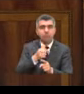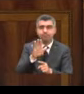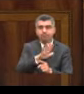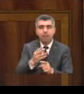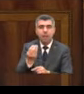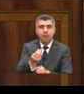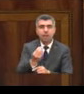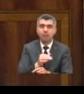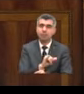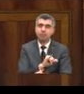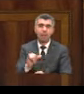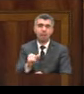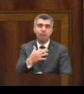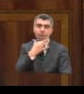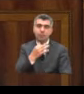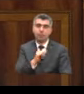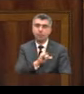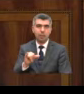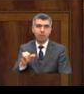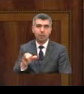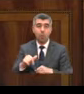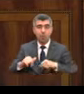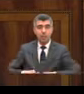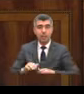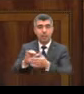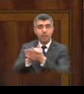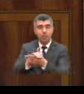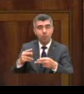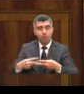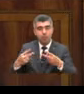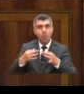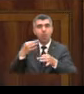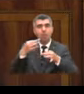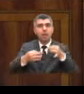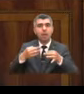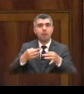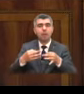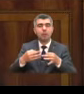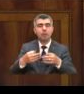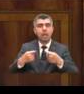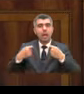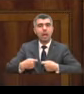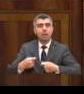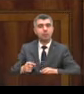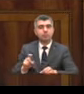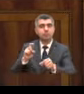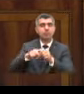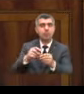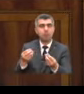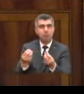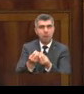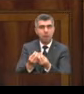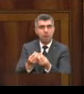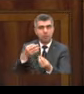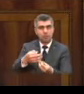عدم التساهل، طبعا وزاره التضامن اطلقت خطه وطنيه مع النيابه العامه مع رئاسه النيابه العامه في دجنبير 2019. بمقتضى